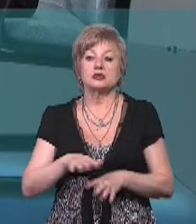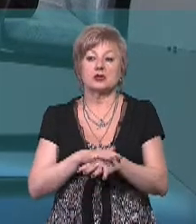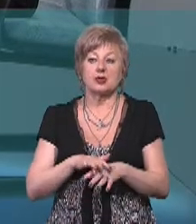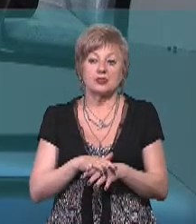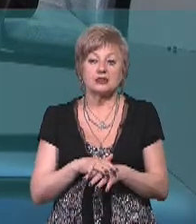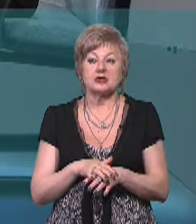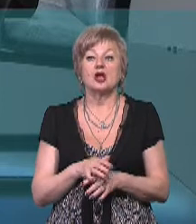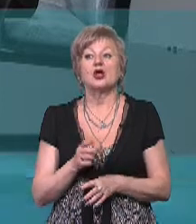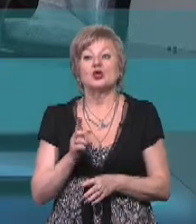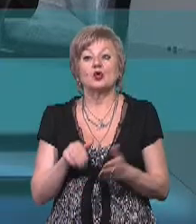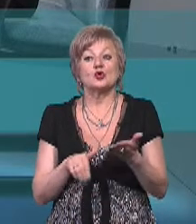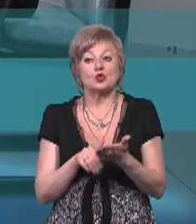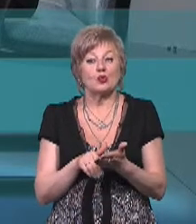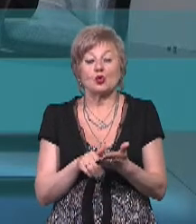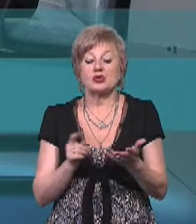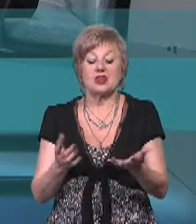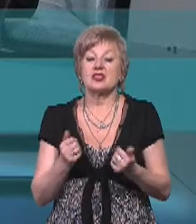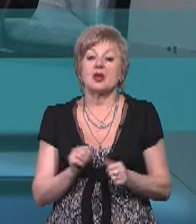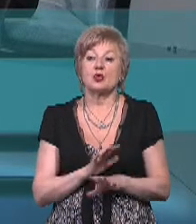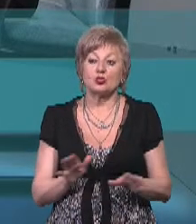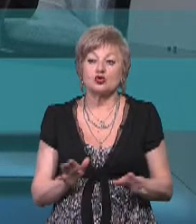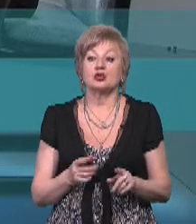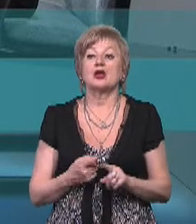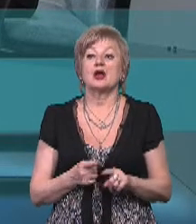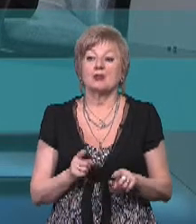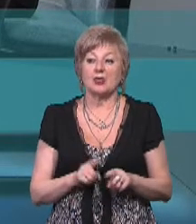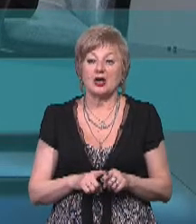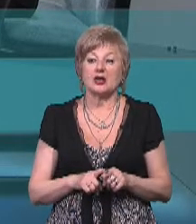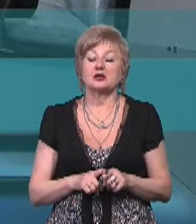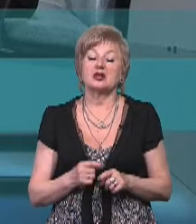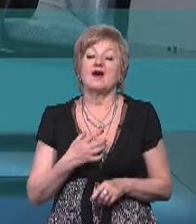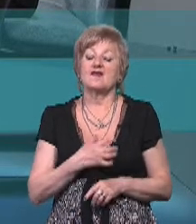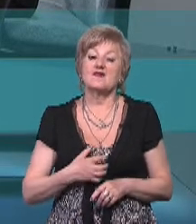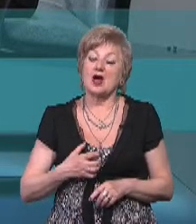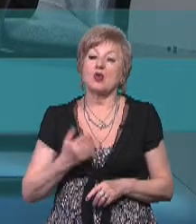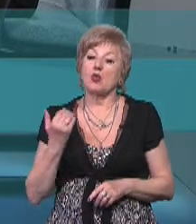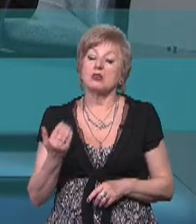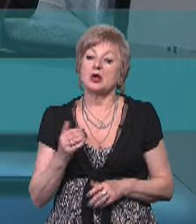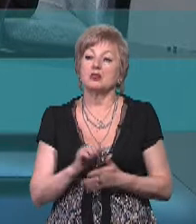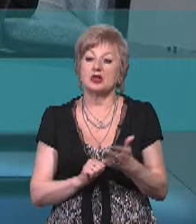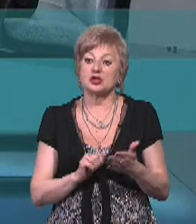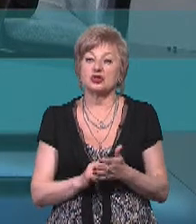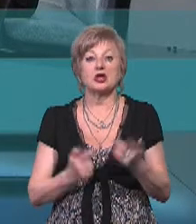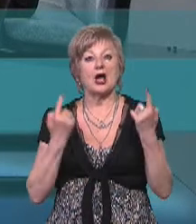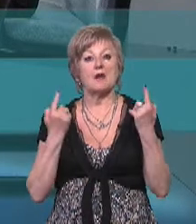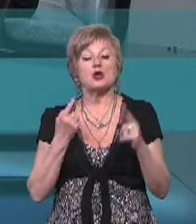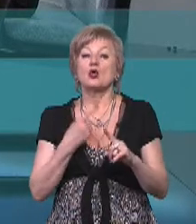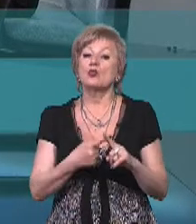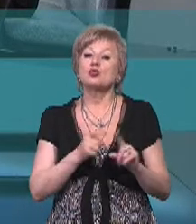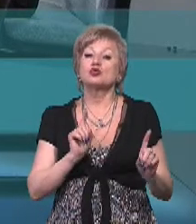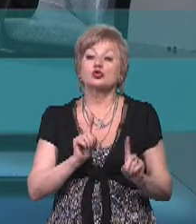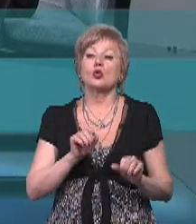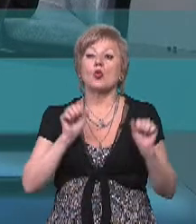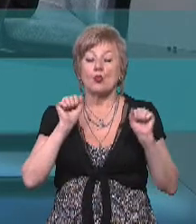копійки даної субвенції вони не отримають. Тому це такий вагомий аргумент для них. Єдиний для них плюс – це те, що